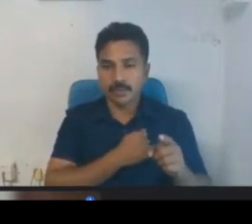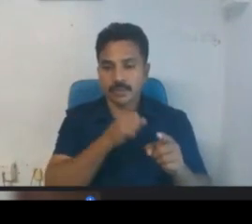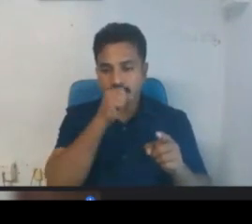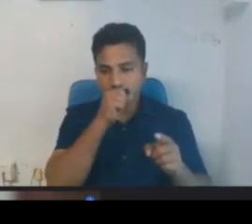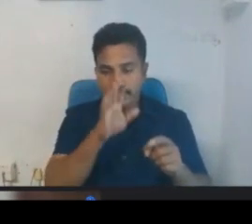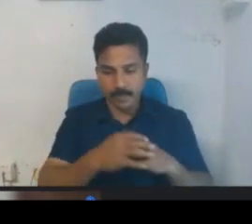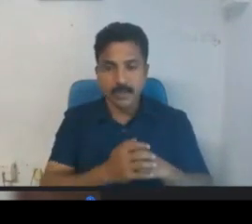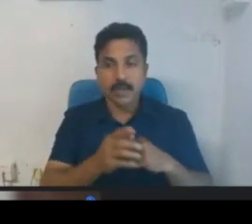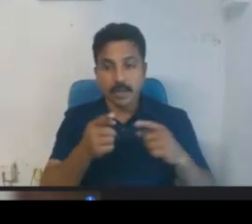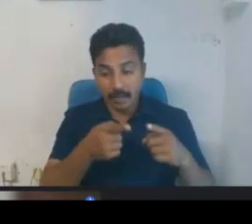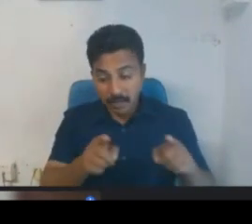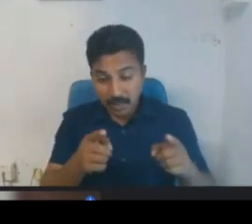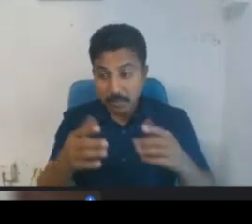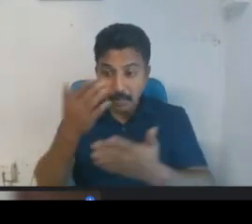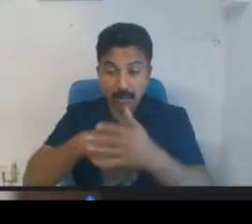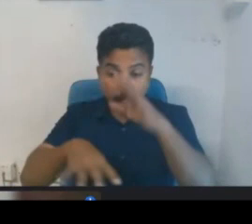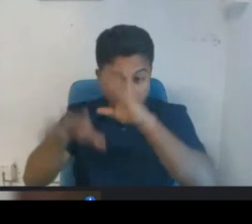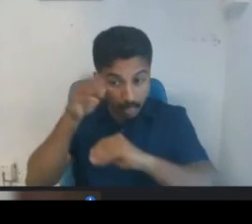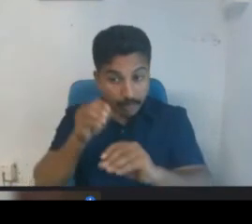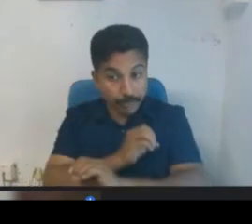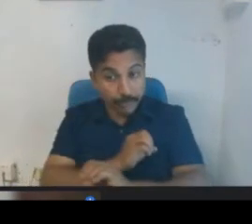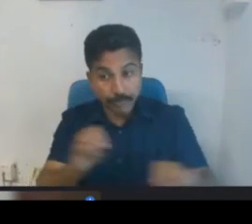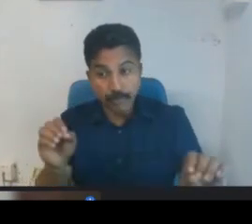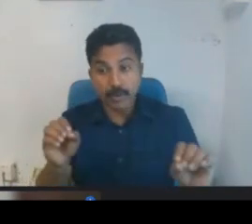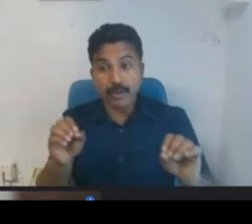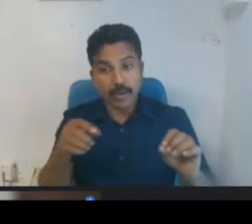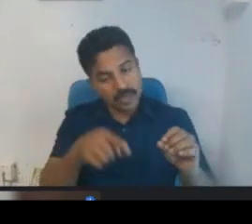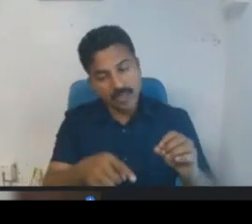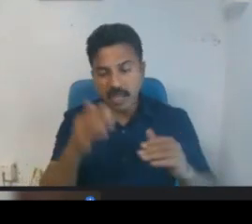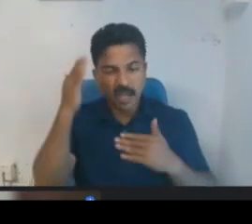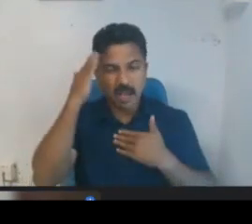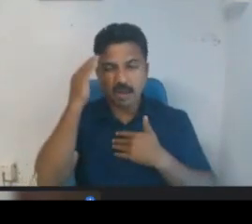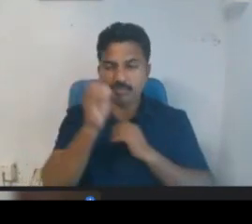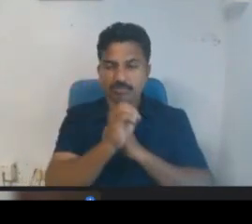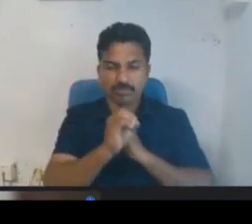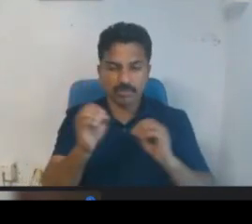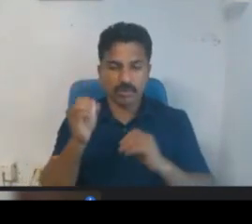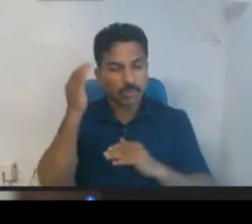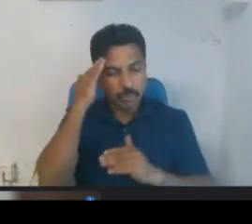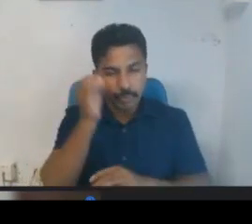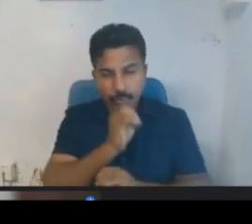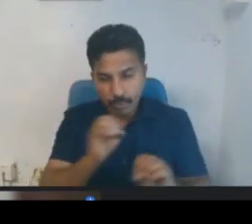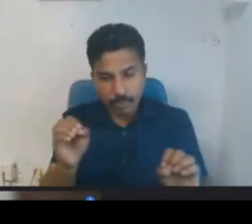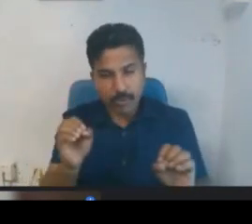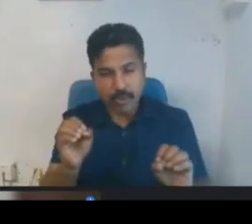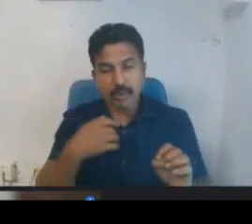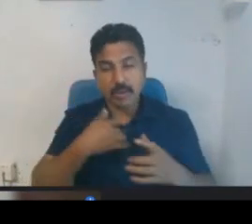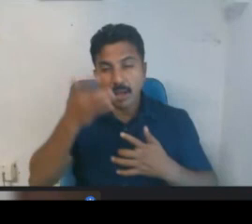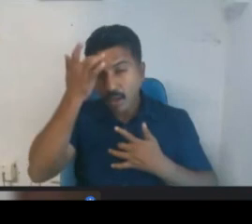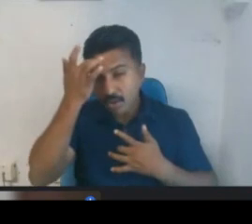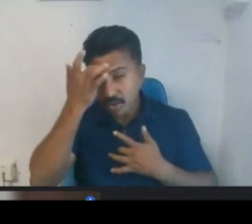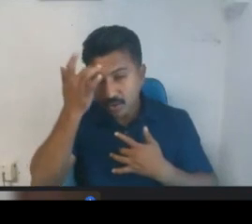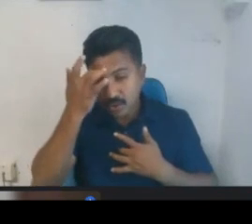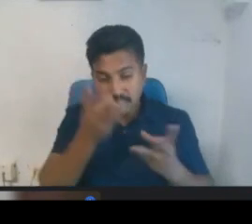നമ്മളത് ചെയ്യാത്തിടത്തോളം കാലം നമുക്ക് അതൊരു എന്താ ഒരു അജ്ഞതയായിരിക്കും. നമ്മൾ എന്ത് ചെയ്യണം എന്നറിയില്ല, നമ്മുടെ കുട്ടിയുടെ അസുഖം